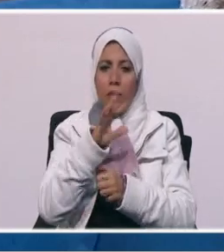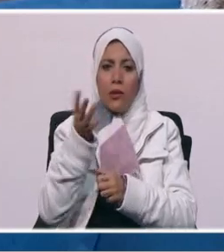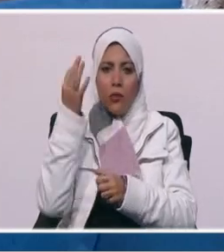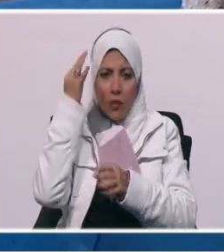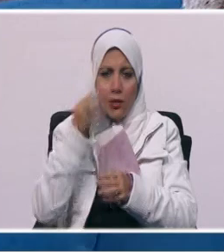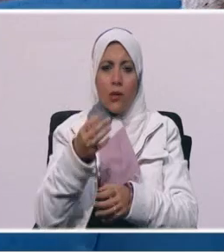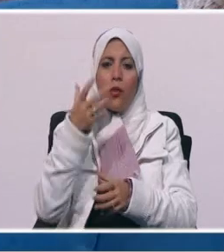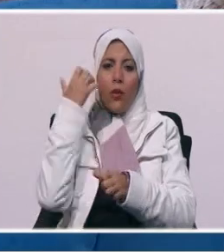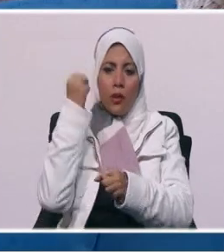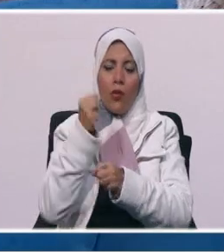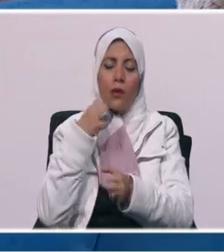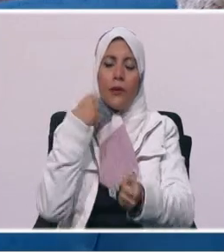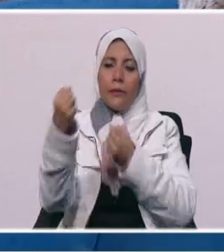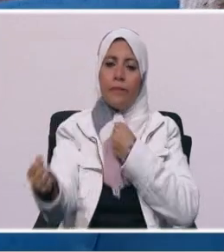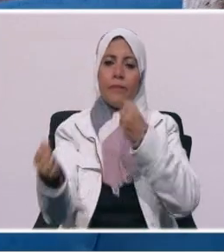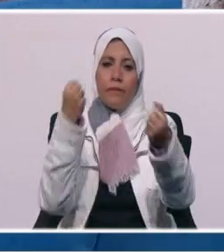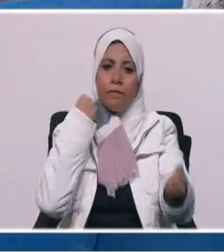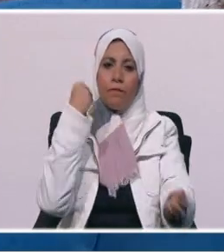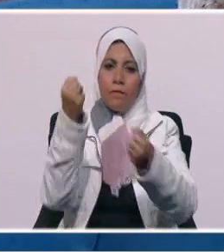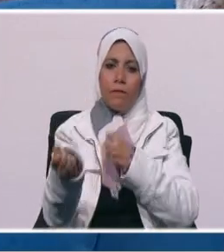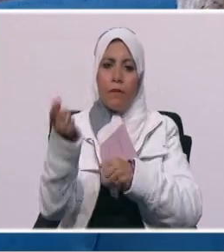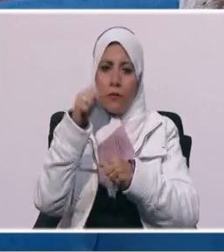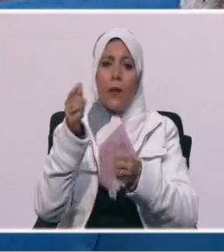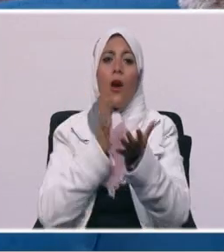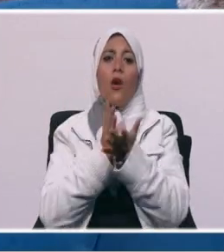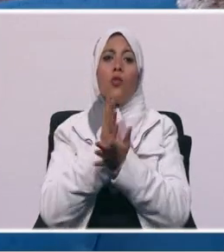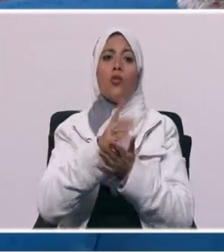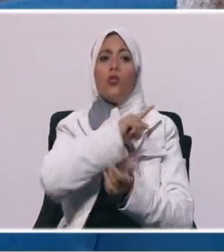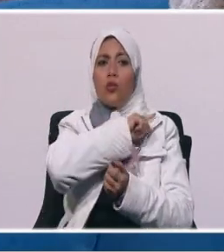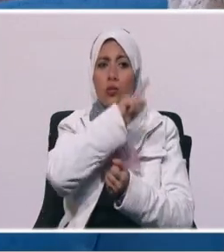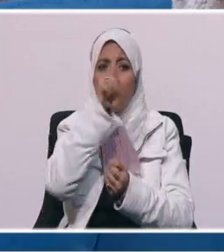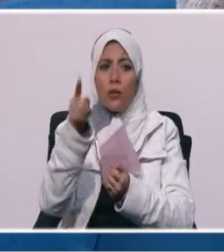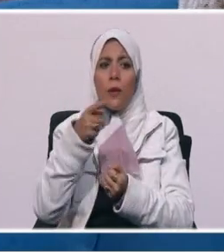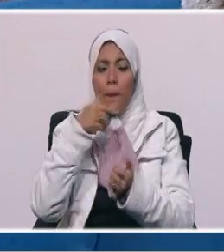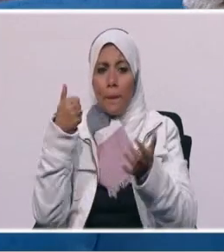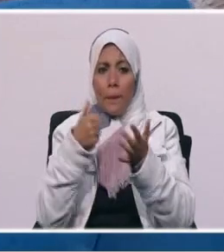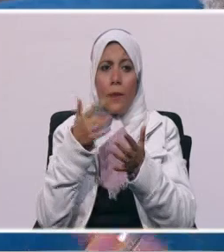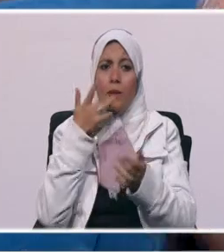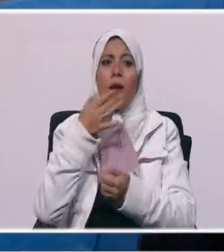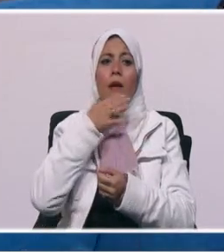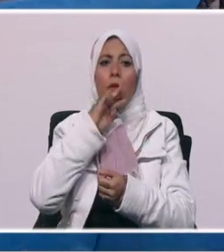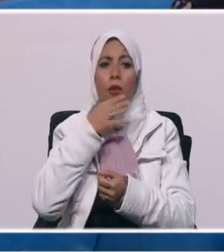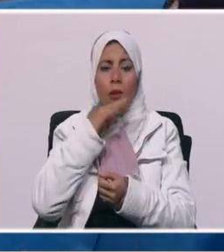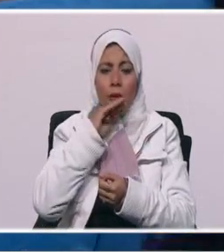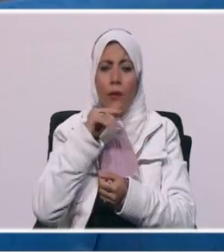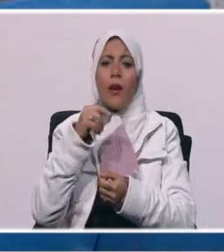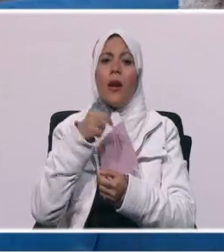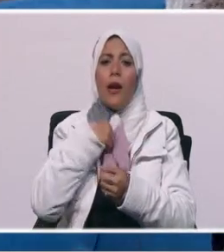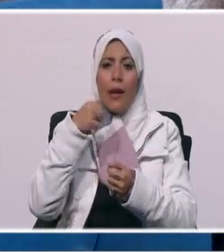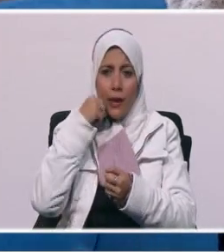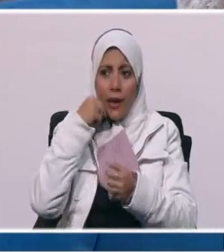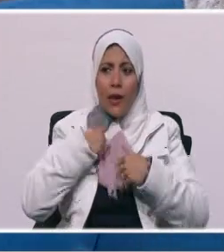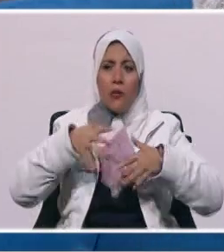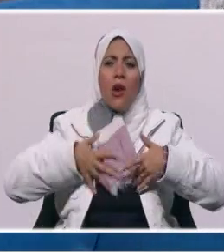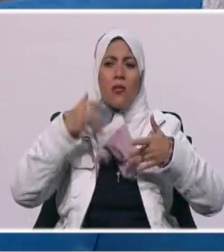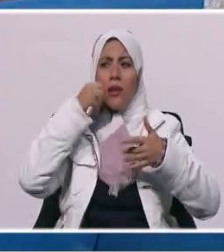ولازم اعمل علاج طبيعي مره في الاسبوع مدى الحياه وبس. الحمد لله تمام. يعني انا مش عايزه الدراما